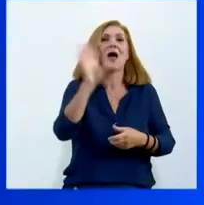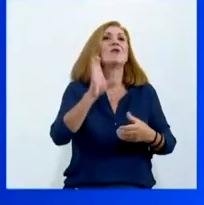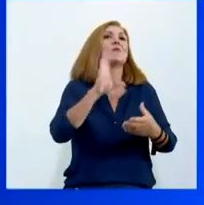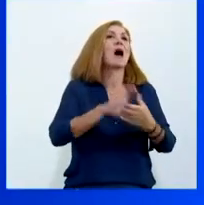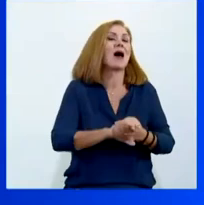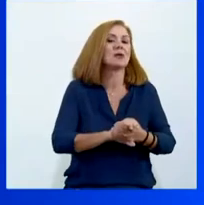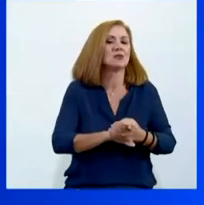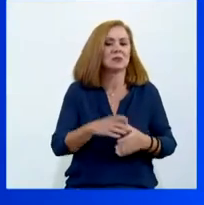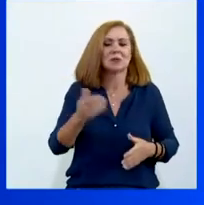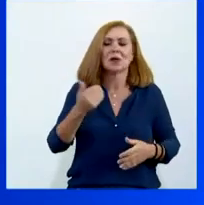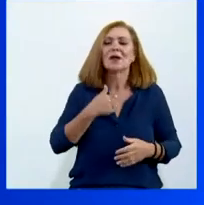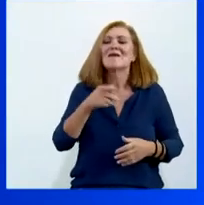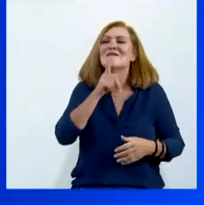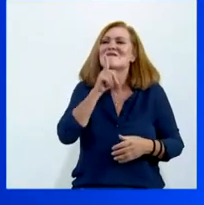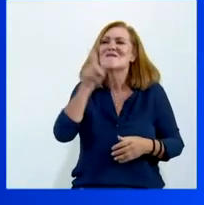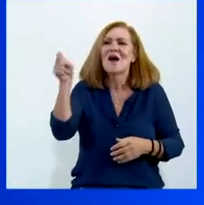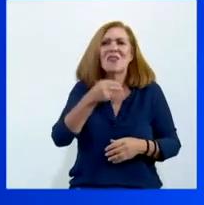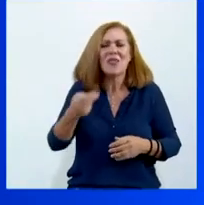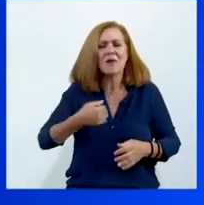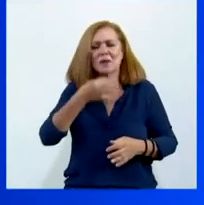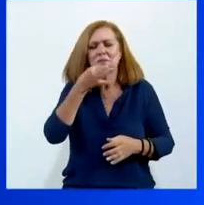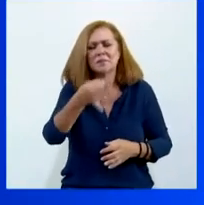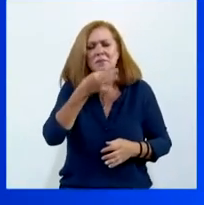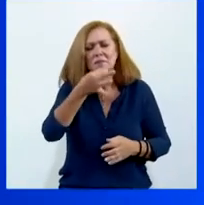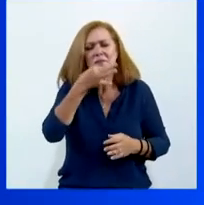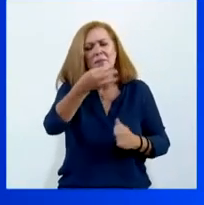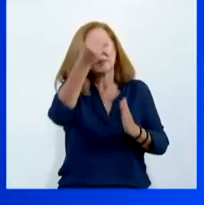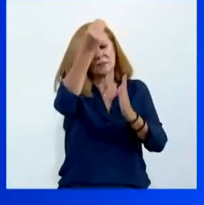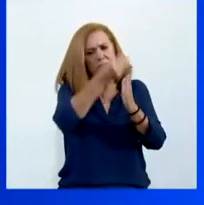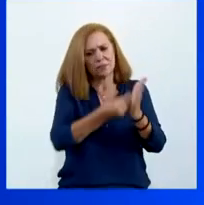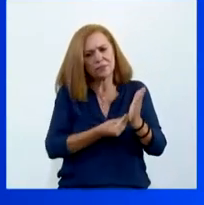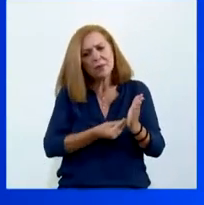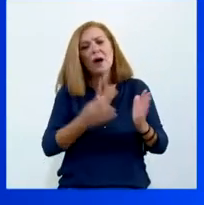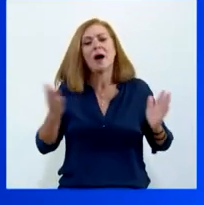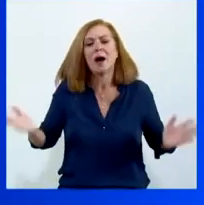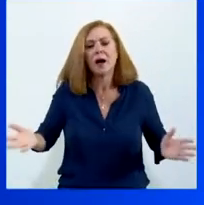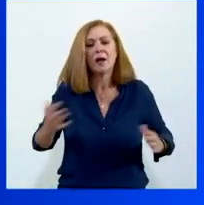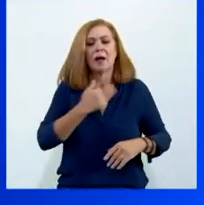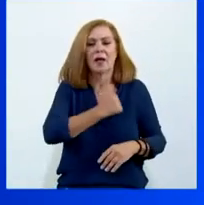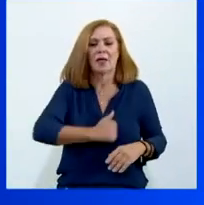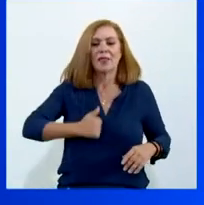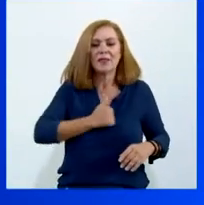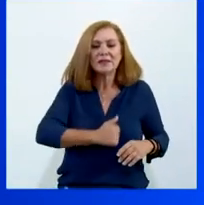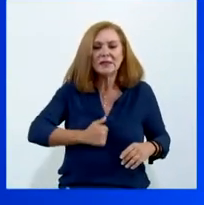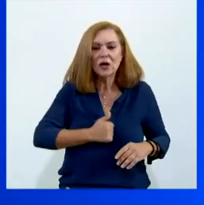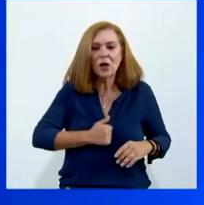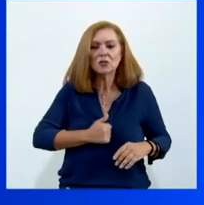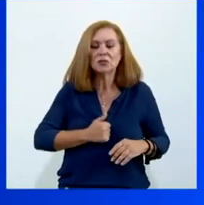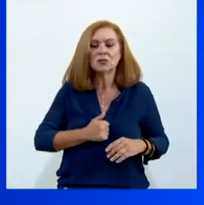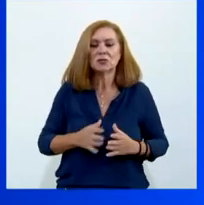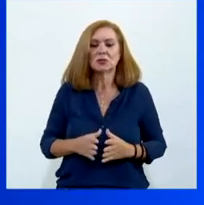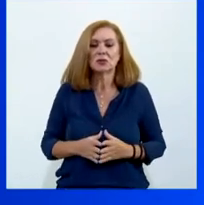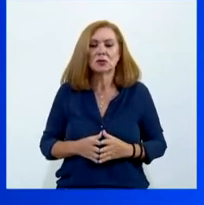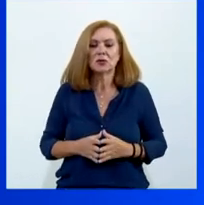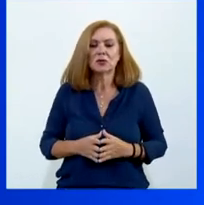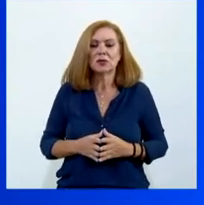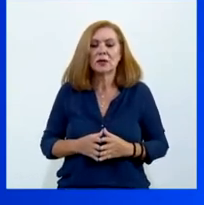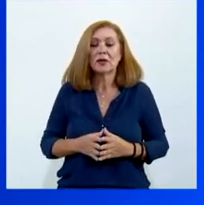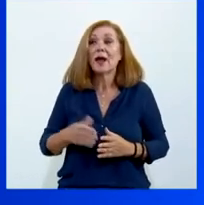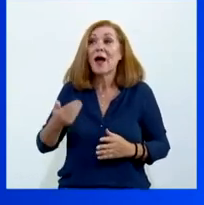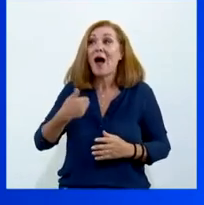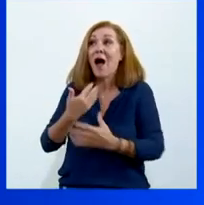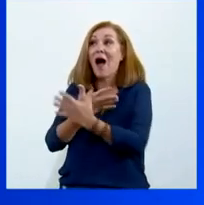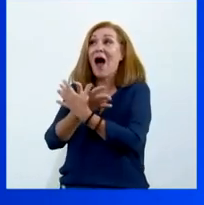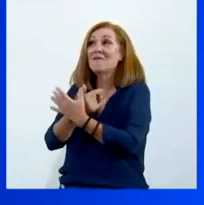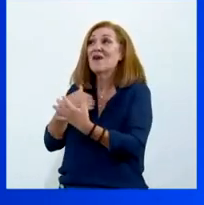Έχω τοποθετηθεί επανειλημμένως για το ζήτημα αυτό, το οποίο δυστυχώς σκιάζει τις διμερείς σχέσεις με την